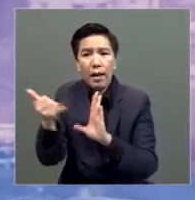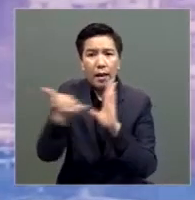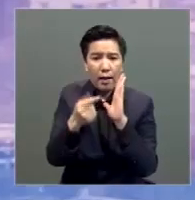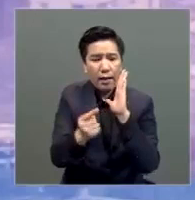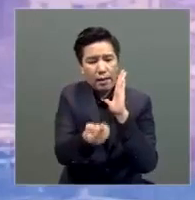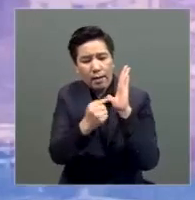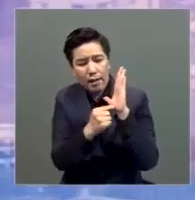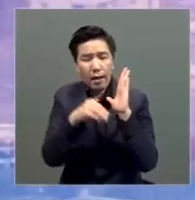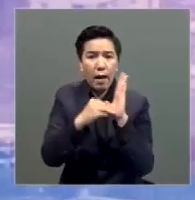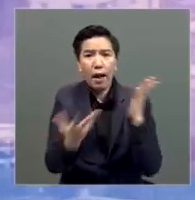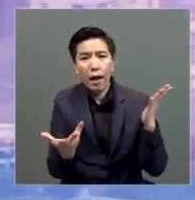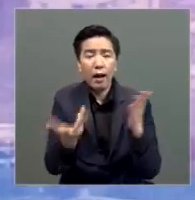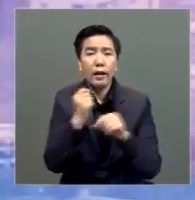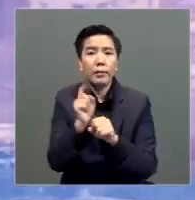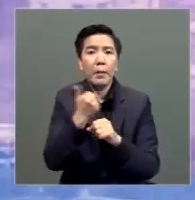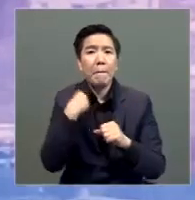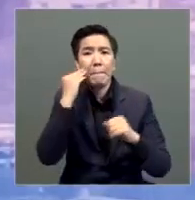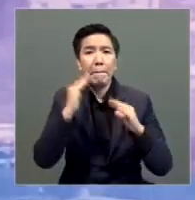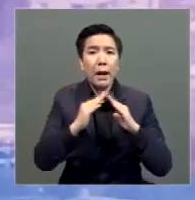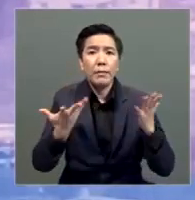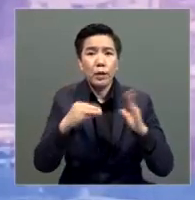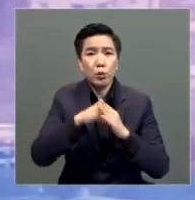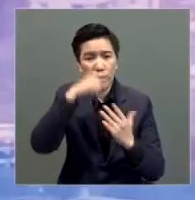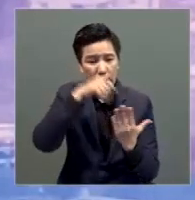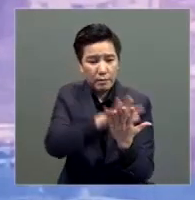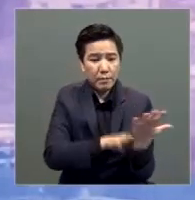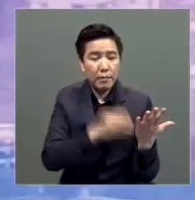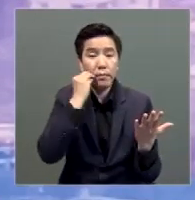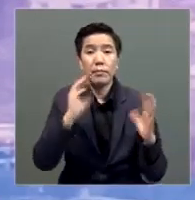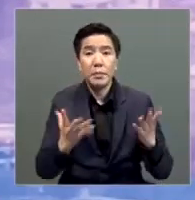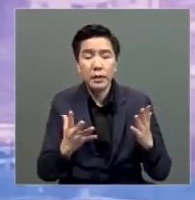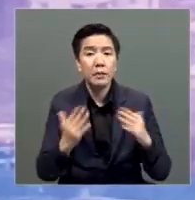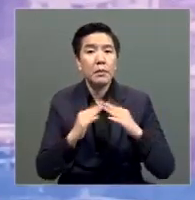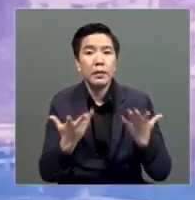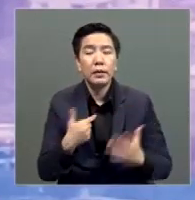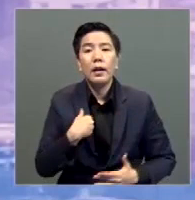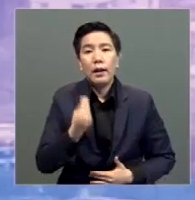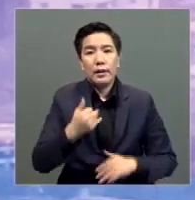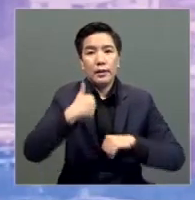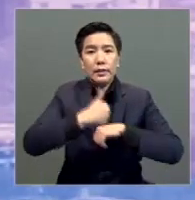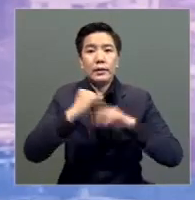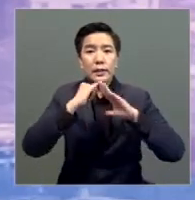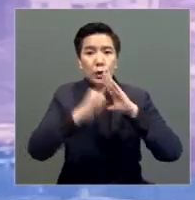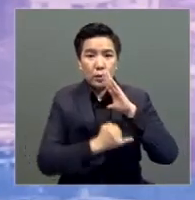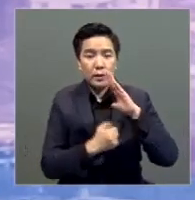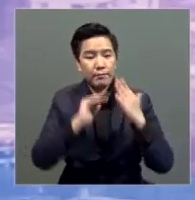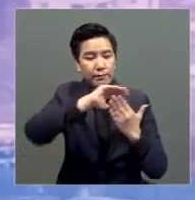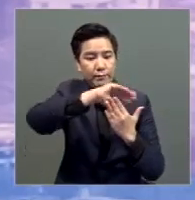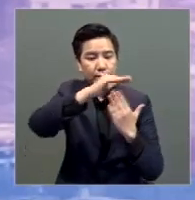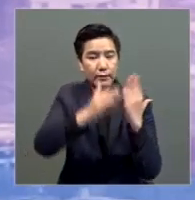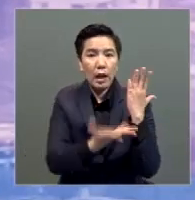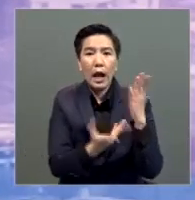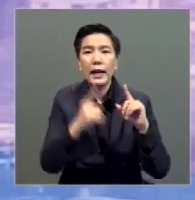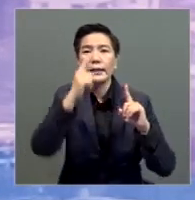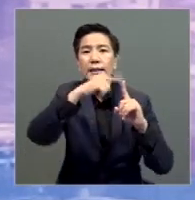ทศไทยก็ไม่ได้บ้านก็ไม่มีอยู่ในประเทศไทยเราก็เลยบอกให้ผู้ว่าราชการจังหวัดที่ชายแดนนั้นก็แล้วแต่